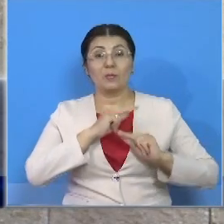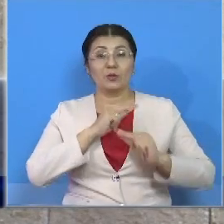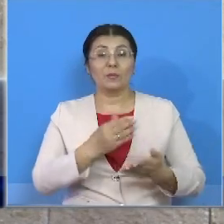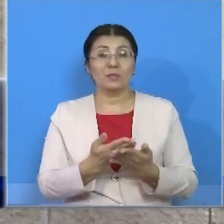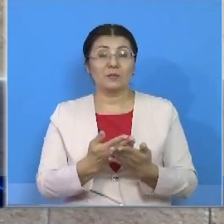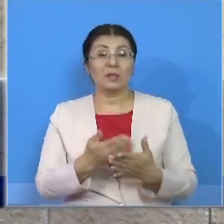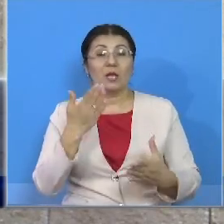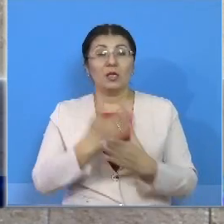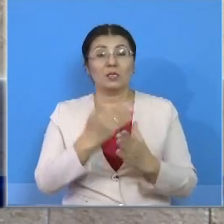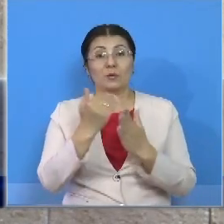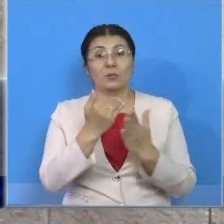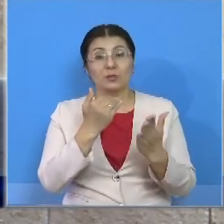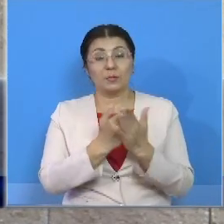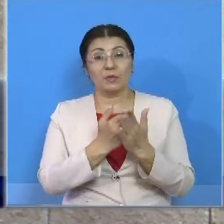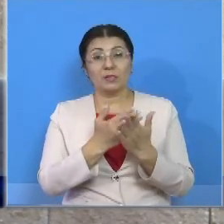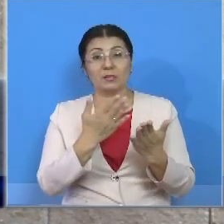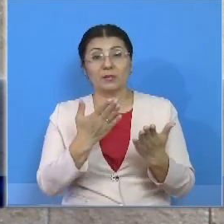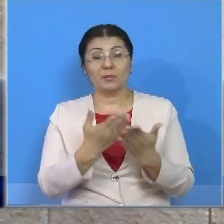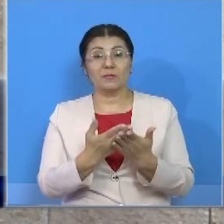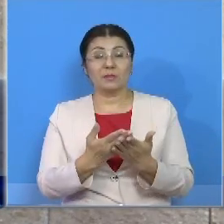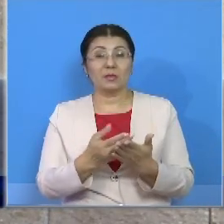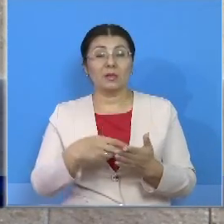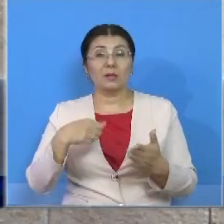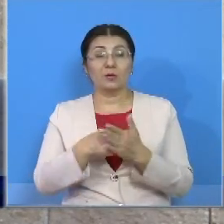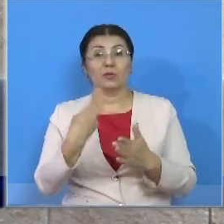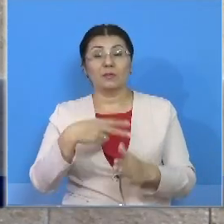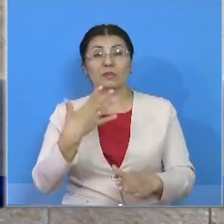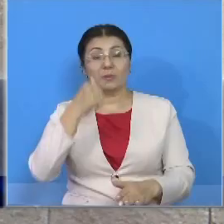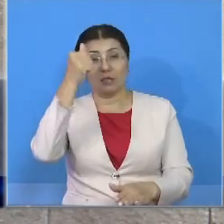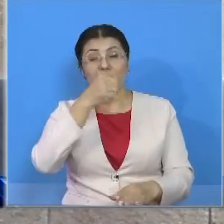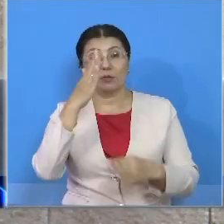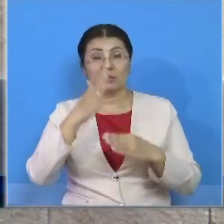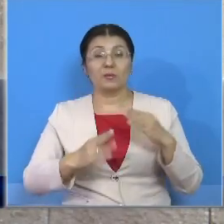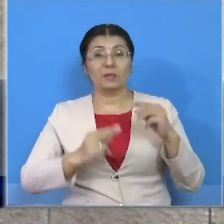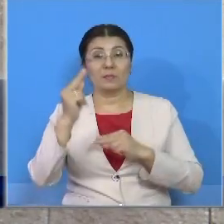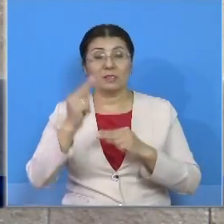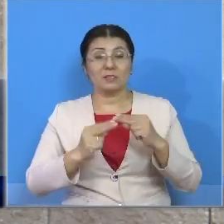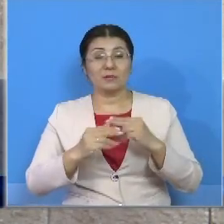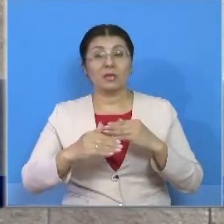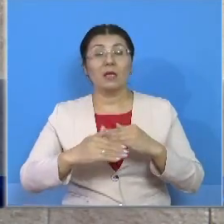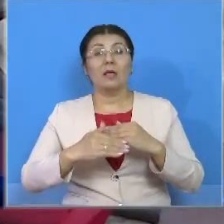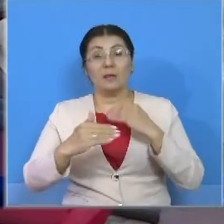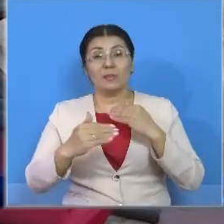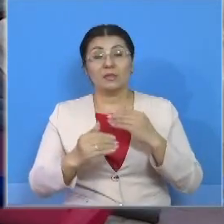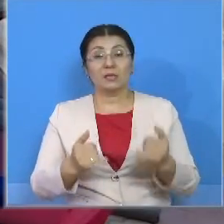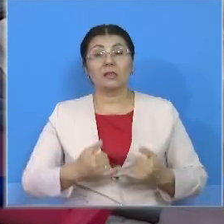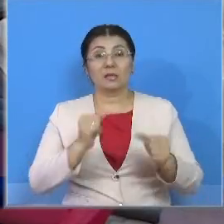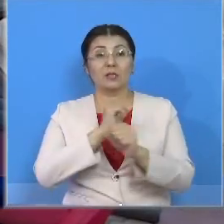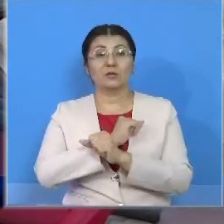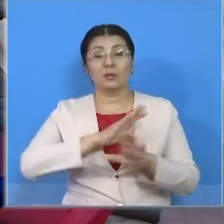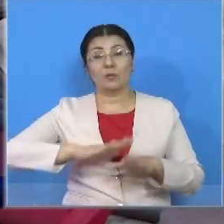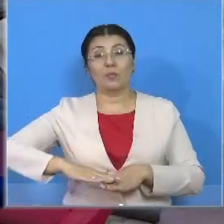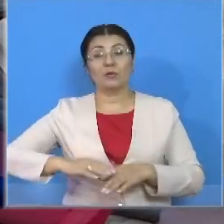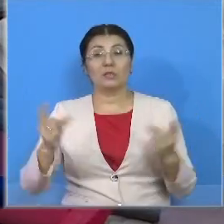что с помощью программы «Бюджет народного участия» мы до 2025 года завершим строительство площадок для отдыха. После